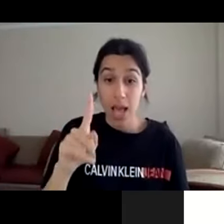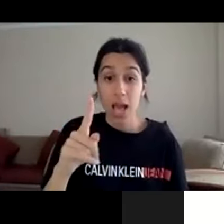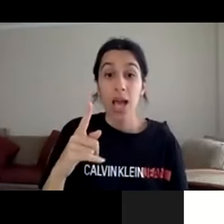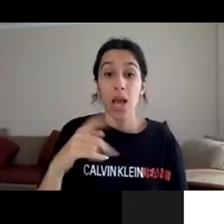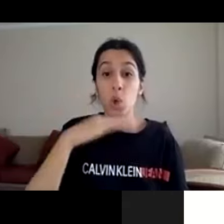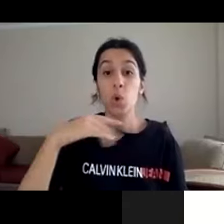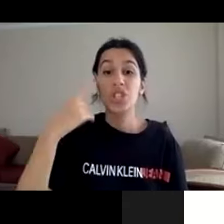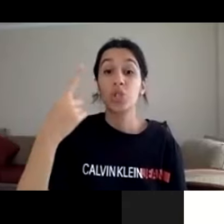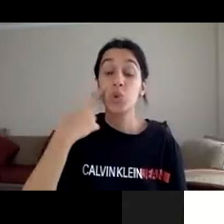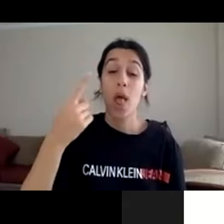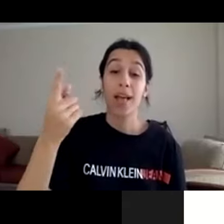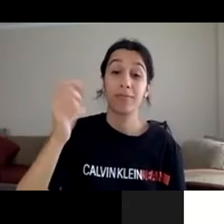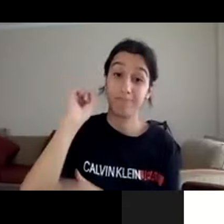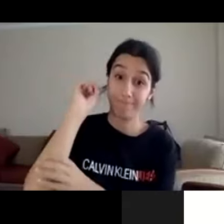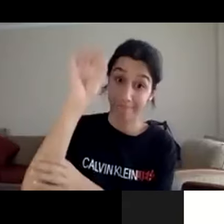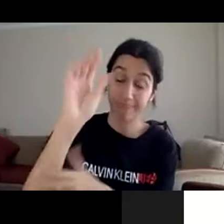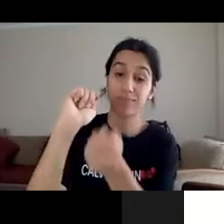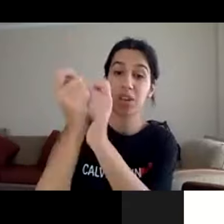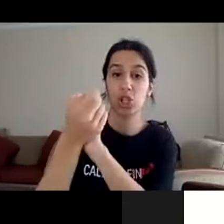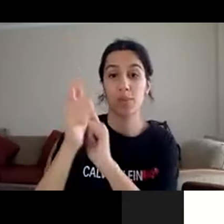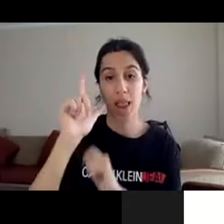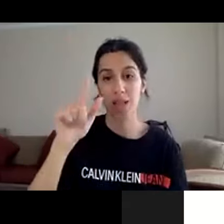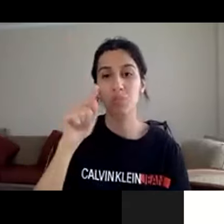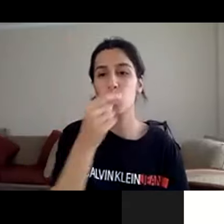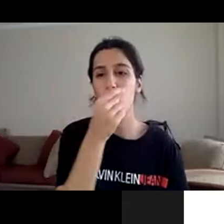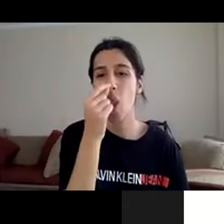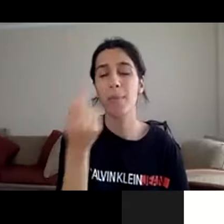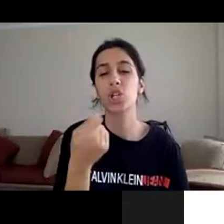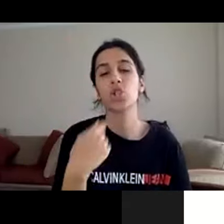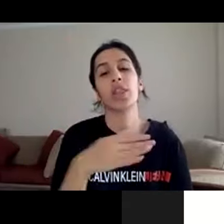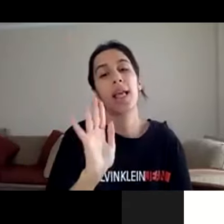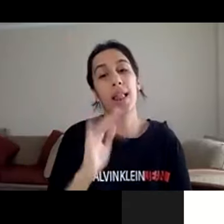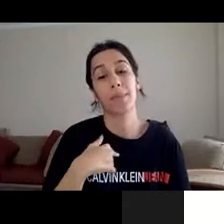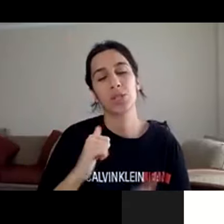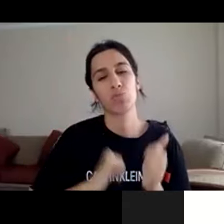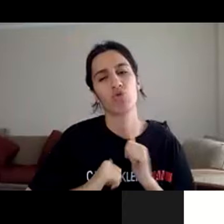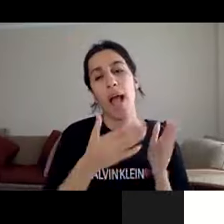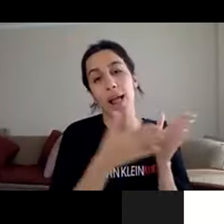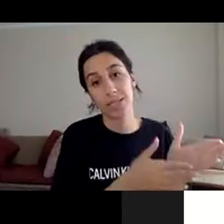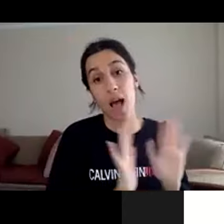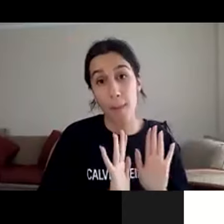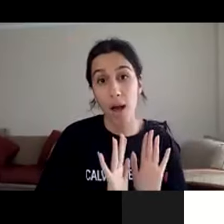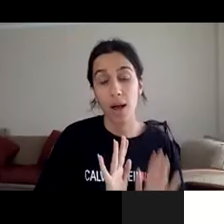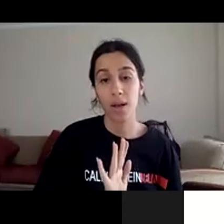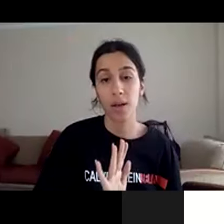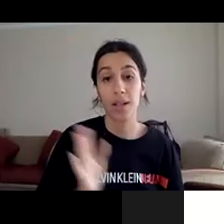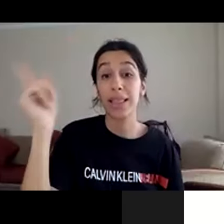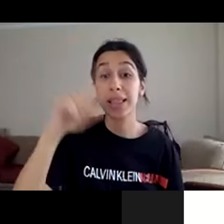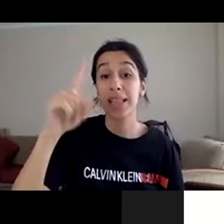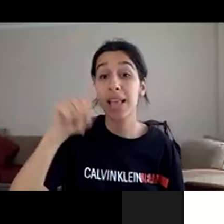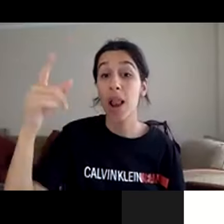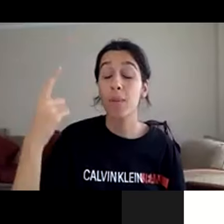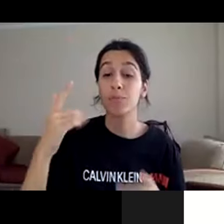şirkete gönderilip değiştirmesi lazım. Bu çok kolay bir iş değil. En azından bizim üniversite için ama diğer kütüphanecilik programları